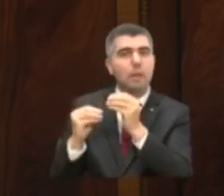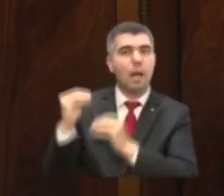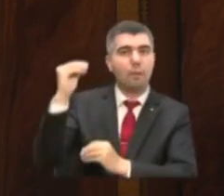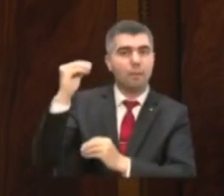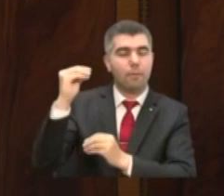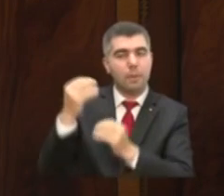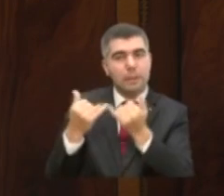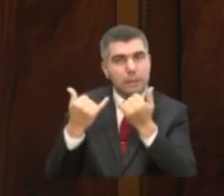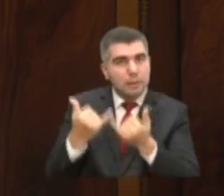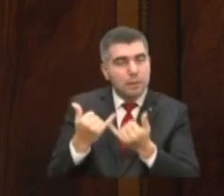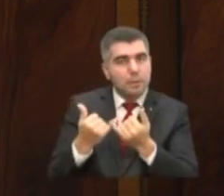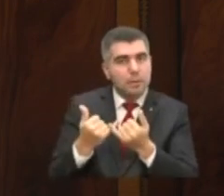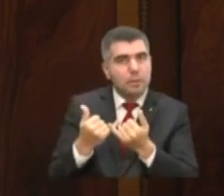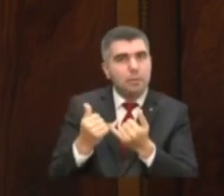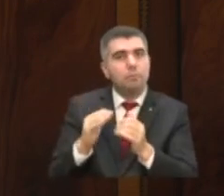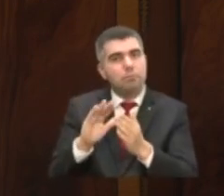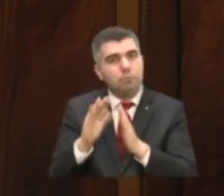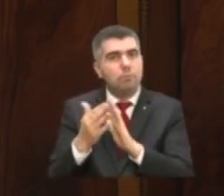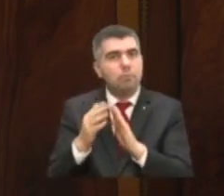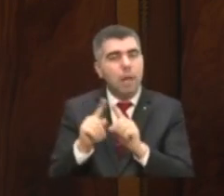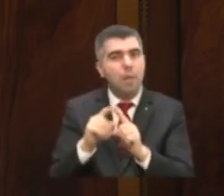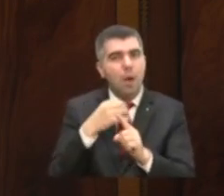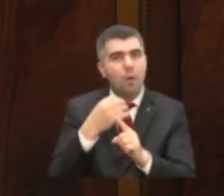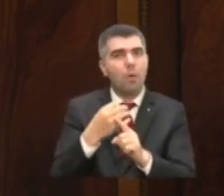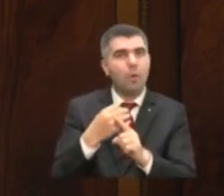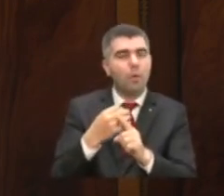عدد المقاولات المحدثة. دابا نحدث